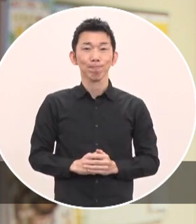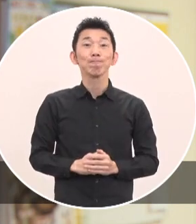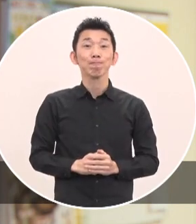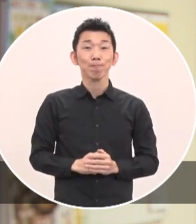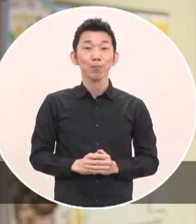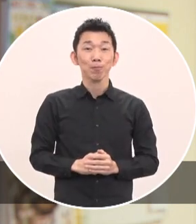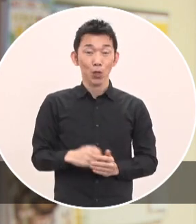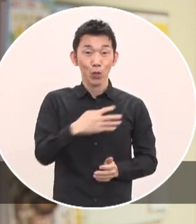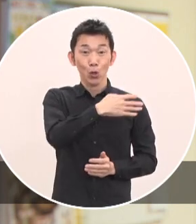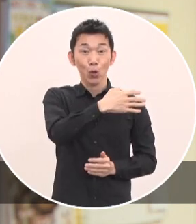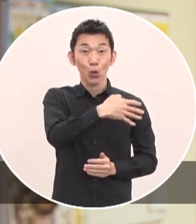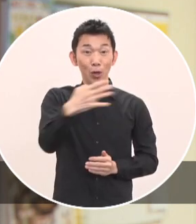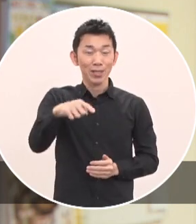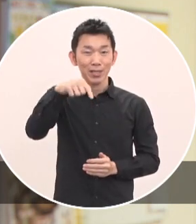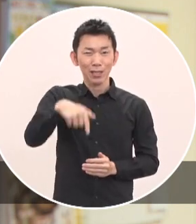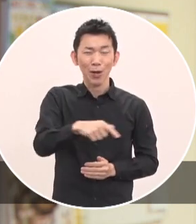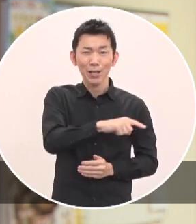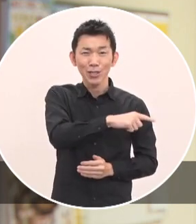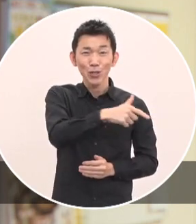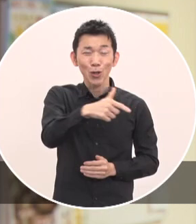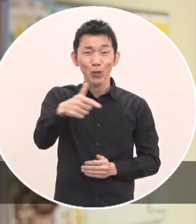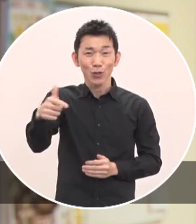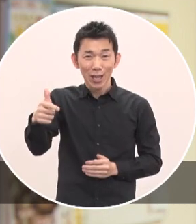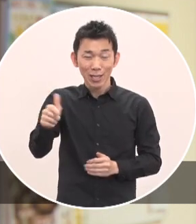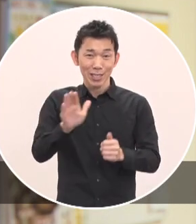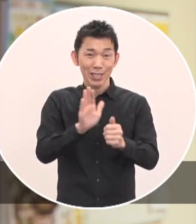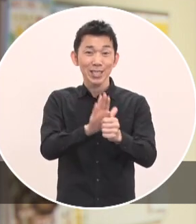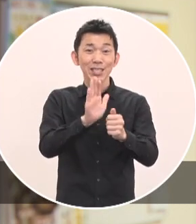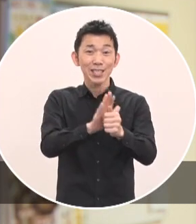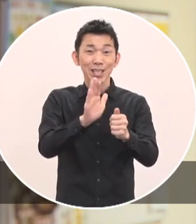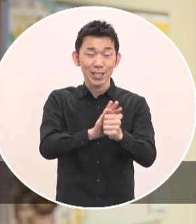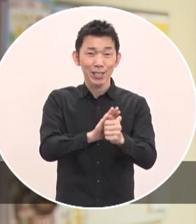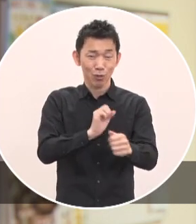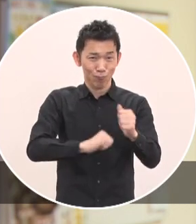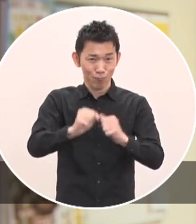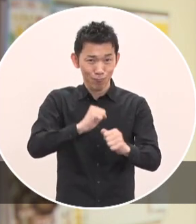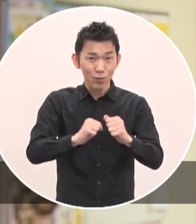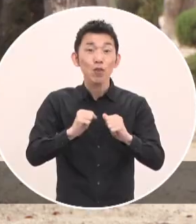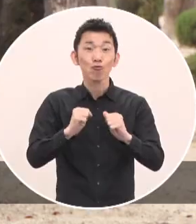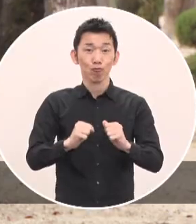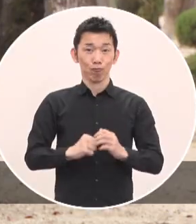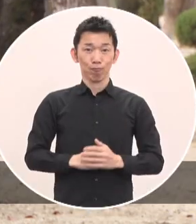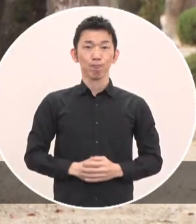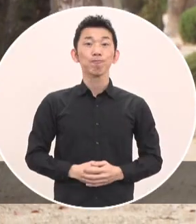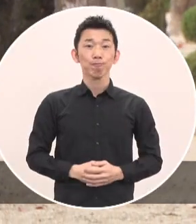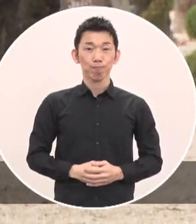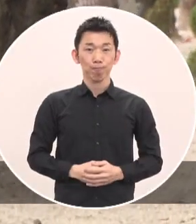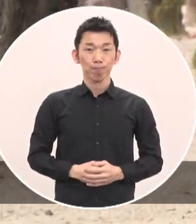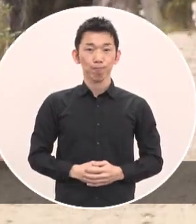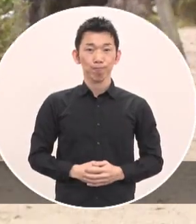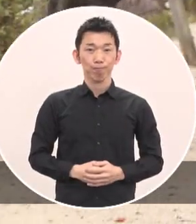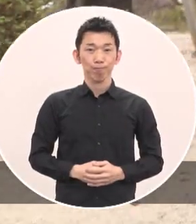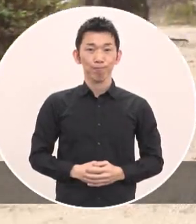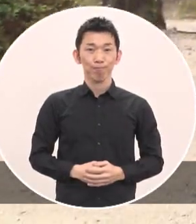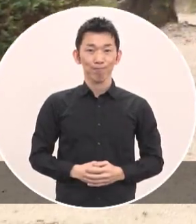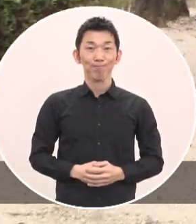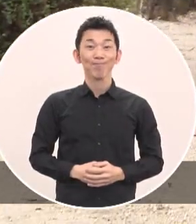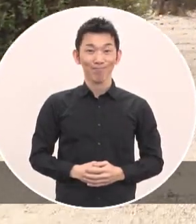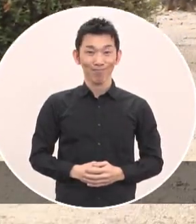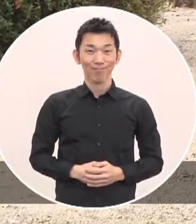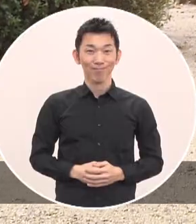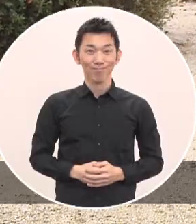日行きしてはその他にも色々ございますけれども子育て支援の方に取り組んでおります皆